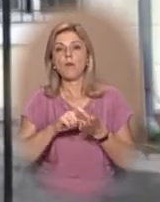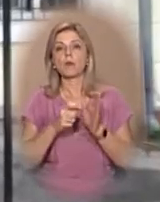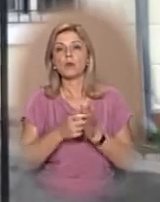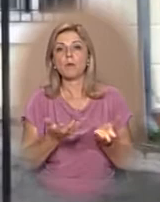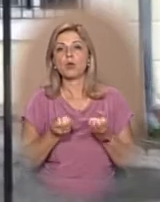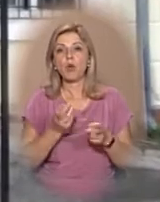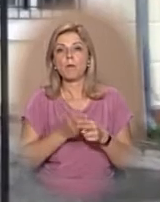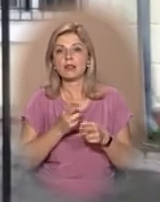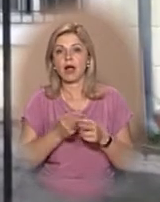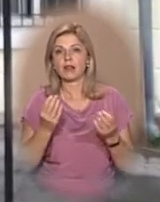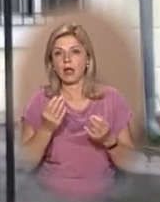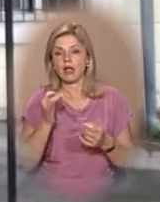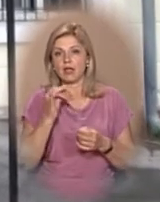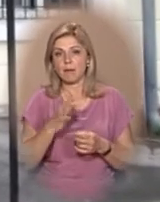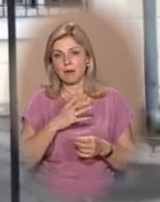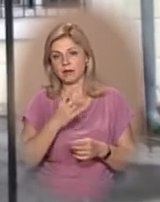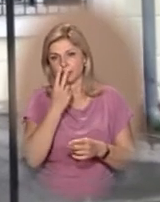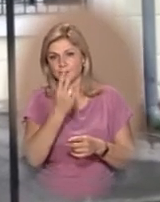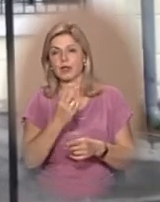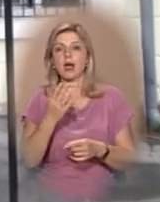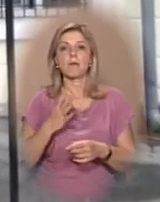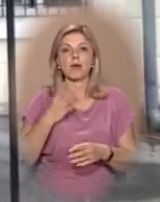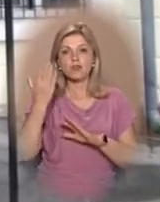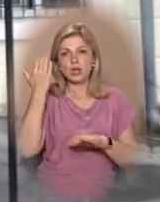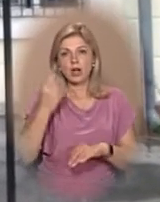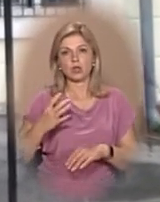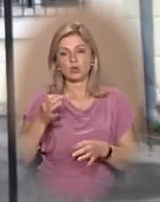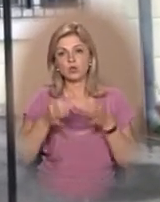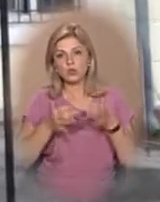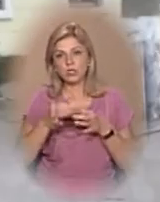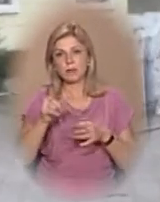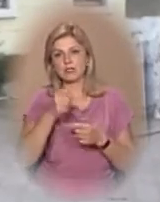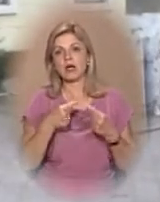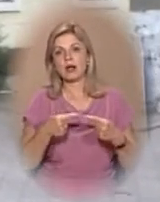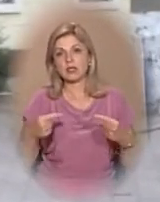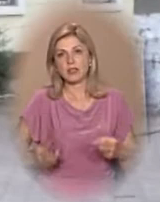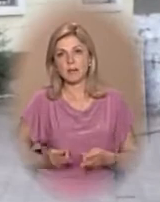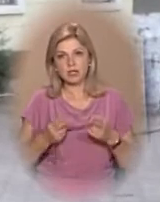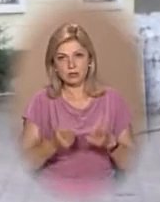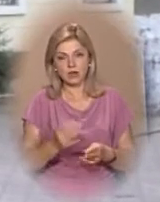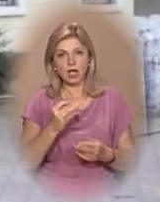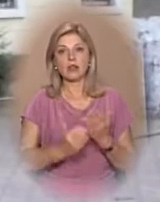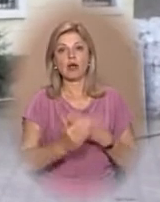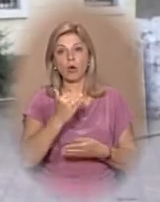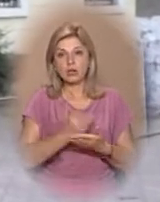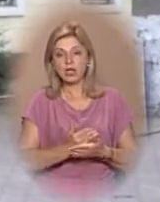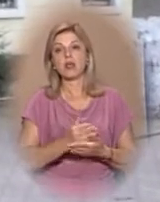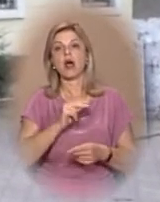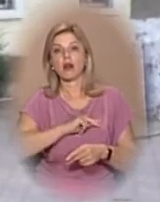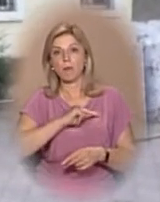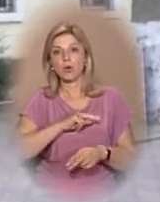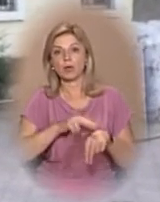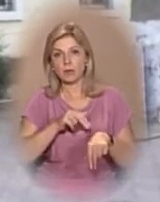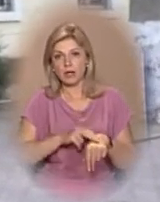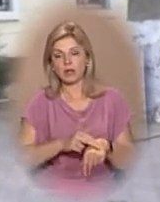металобрухту. Перевірялися на причетність особи, раніше судимі, за аналогічні злочини. Врешті-решт, робота правоохоронців дала результат.